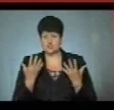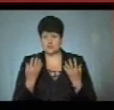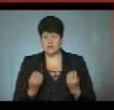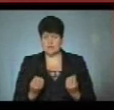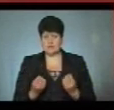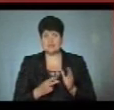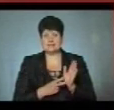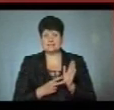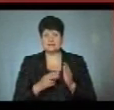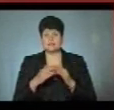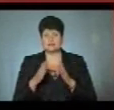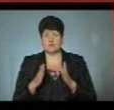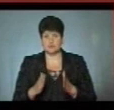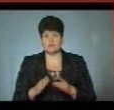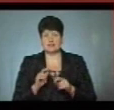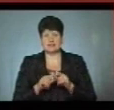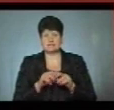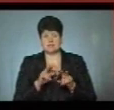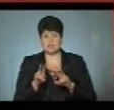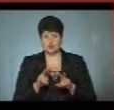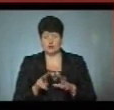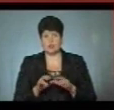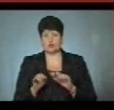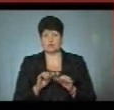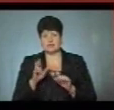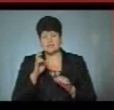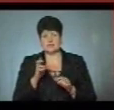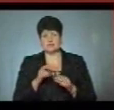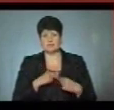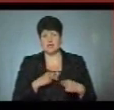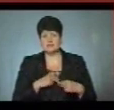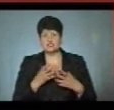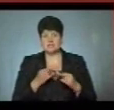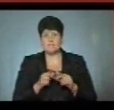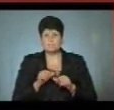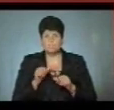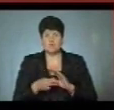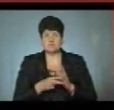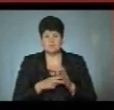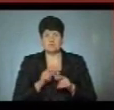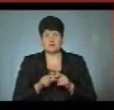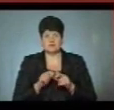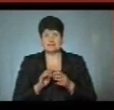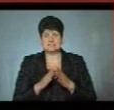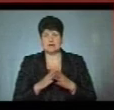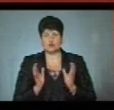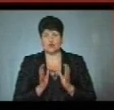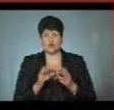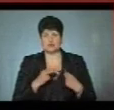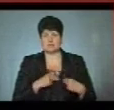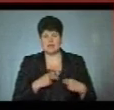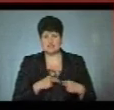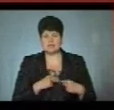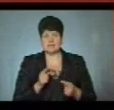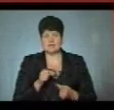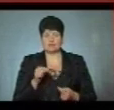сьогоднішній день 7 таборів мої інспектори відділу управління Держпраці ще позапланово перевірили стан охорони праці відповідно